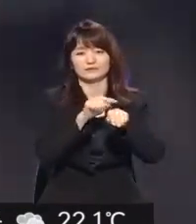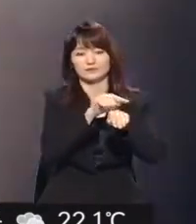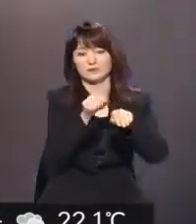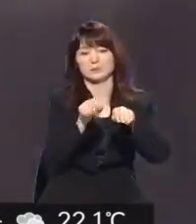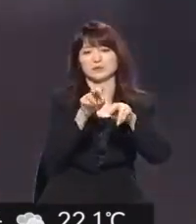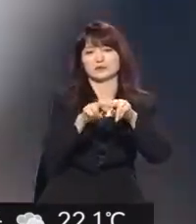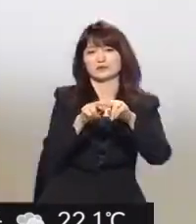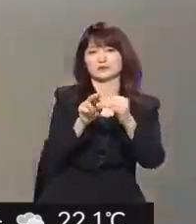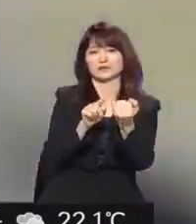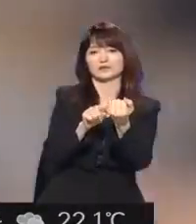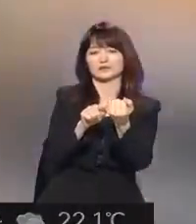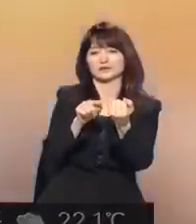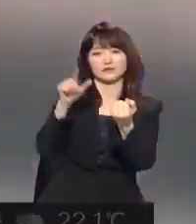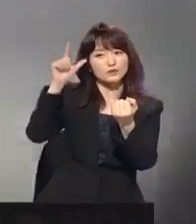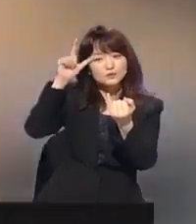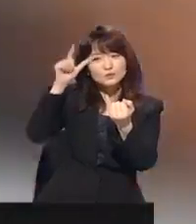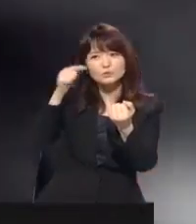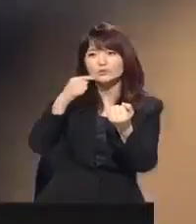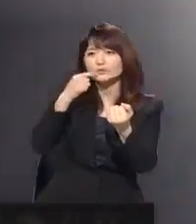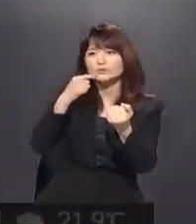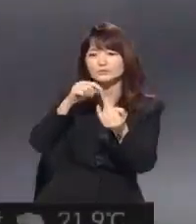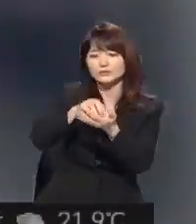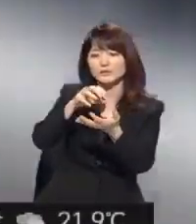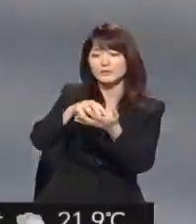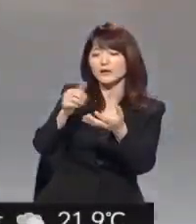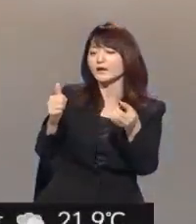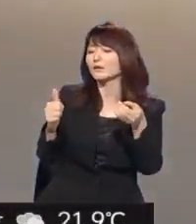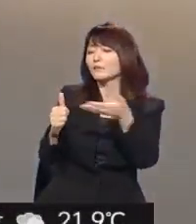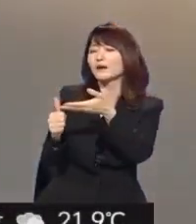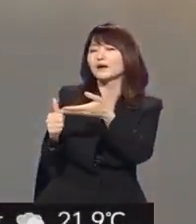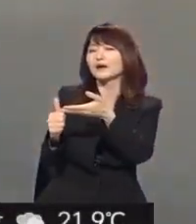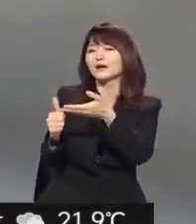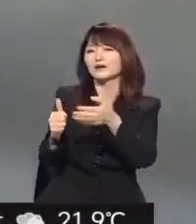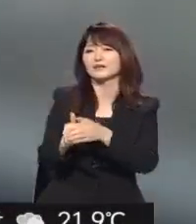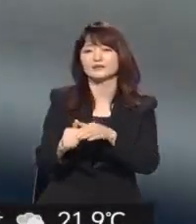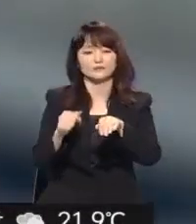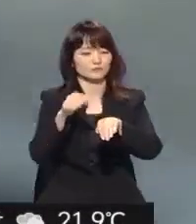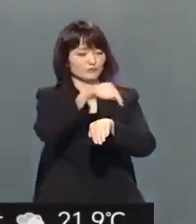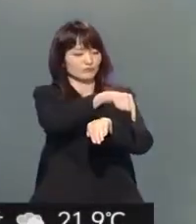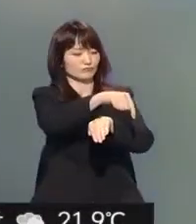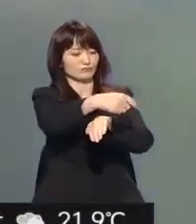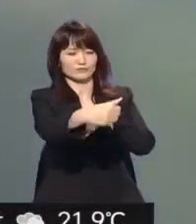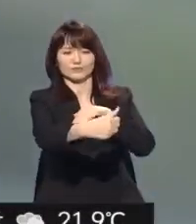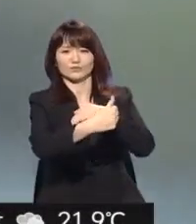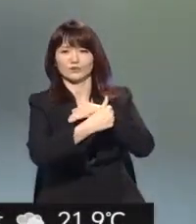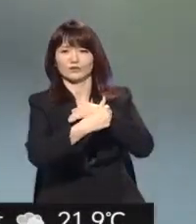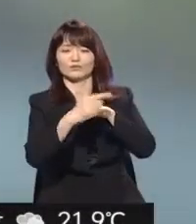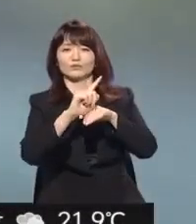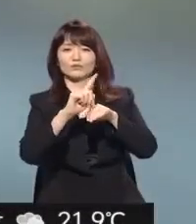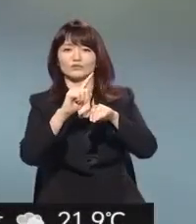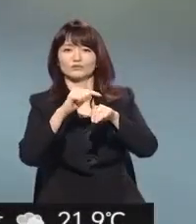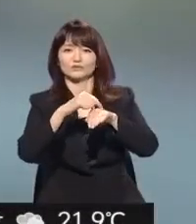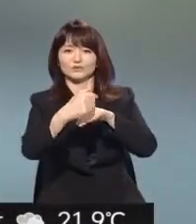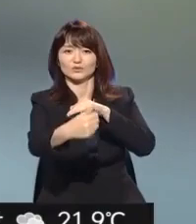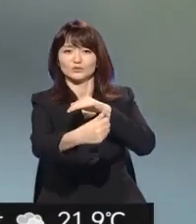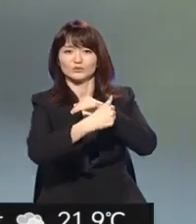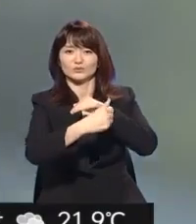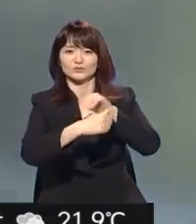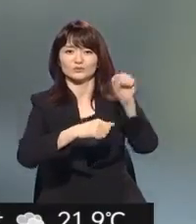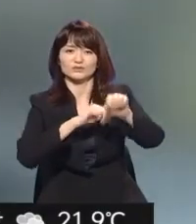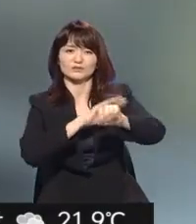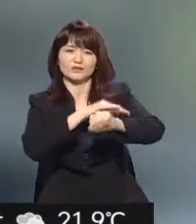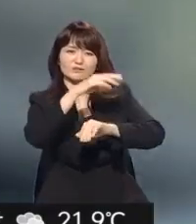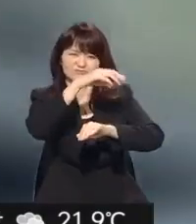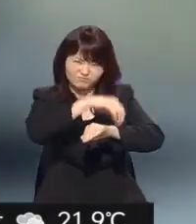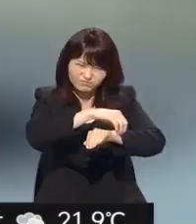보조석에 있던 여성이 소 입에 빵 한 조각을 쏙 넣어줬습니다. 그런데 반대쪽에서도 난리가 났습니다. 다른 들소 한 마리도 운전자의